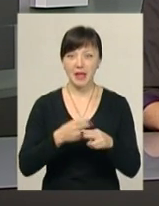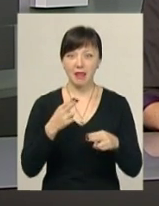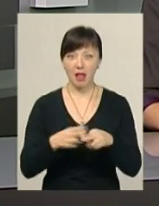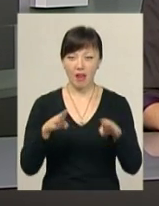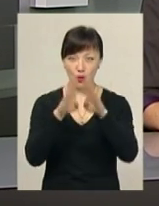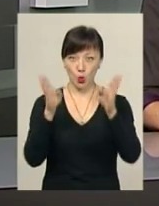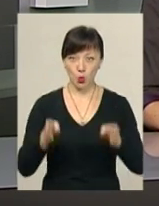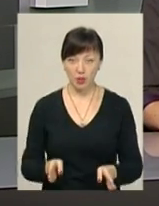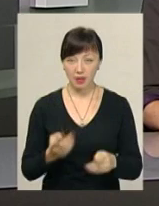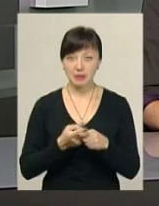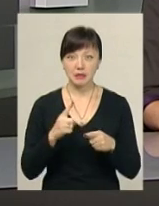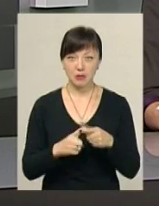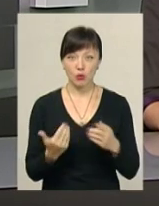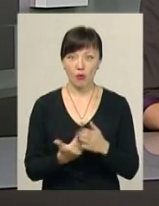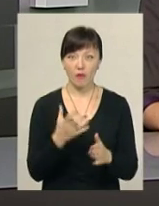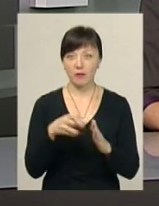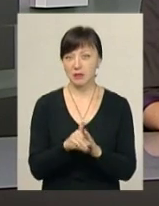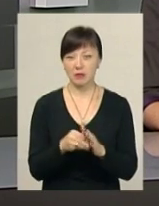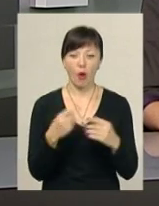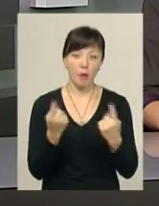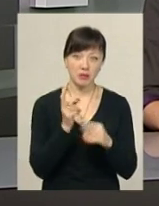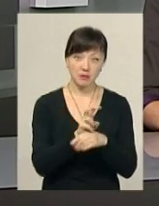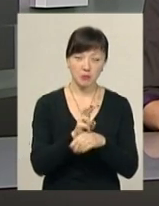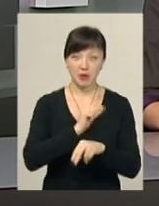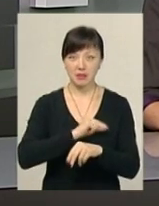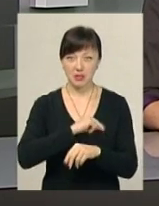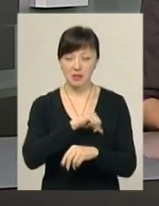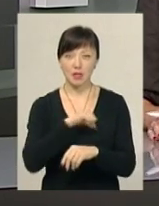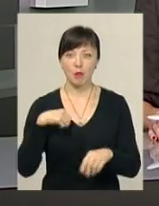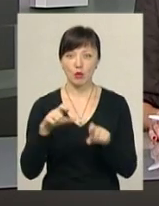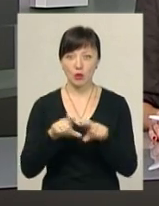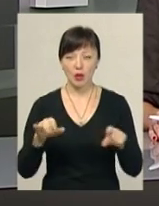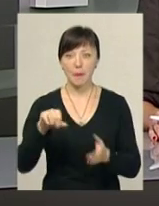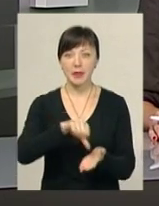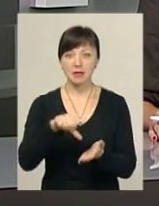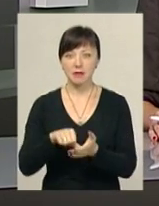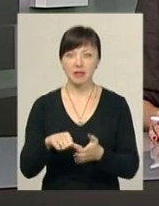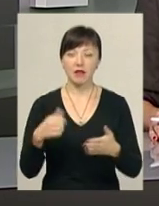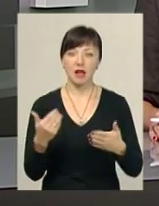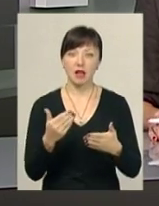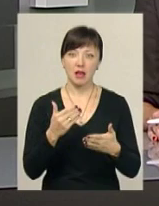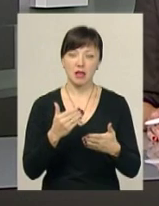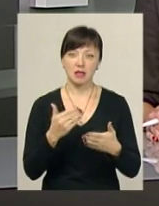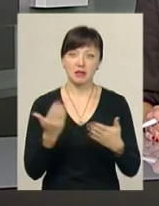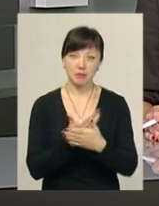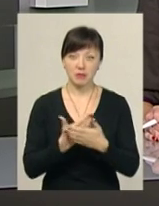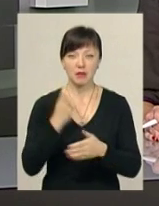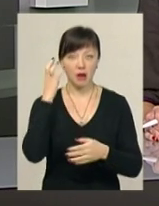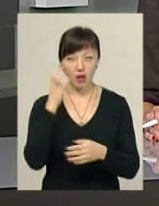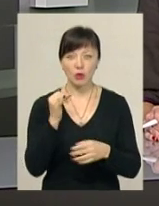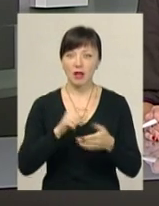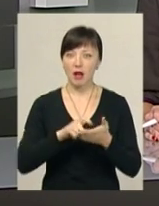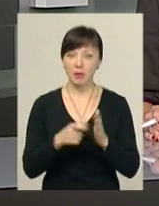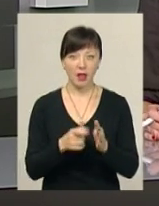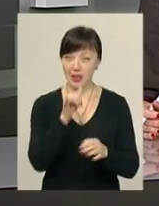Таке нововведення стосується усіх – звичайних відвідувачів, працівників самої установи та представників ЗМІ. Чи справді владні кабінети